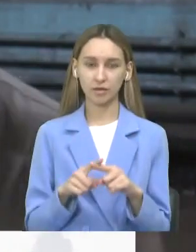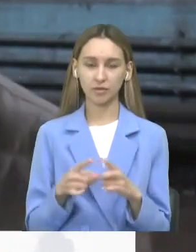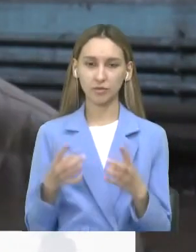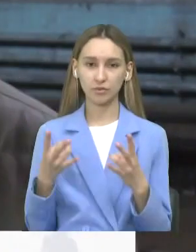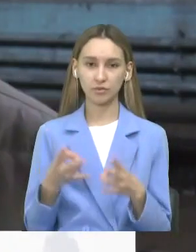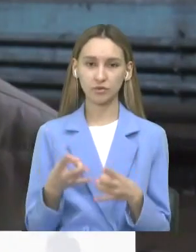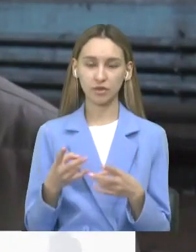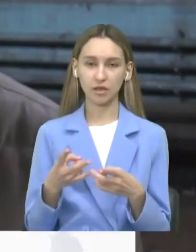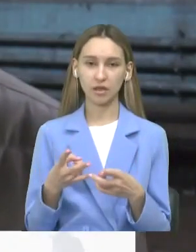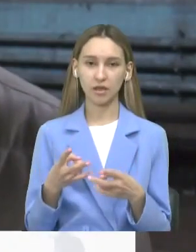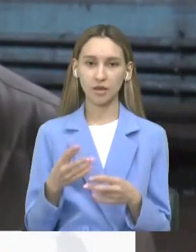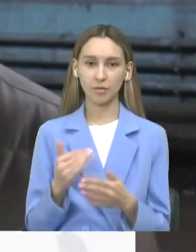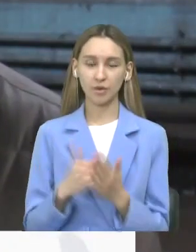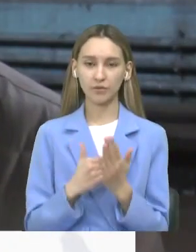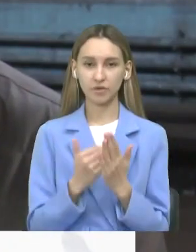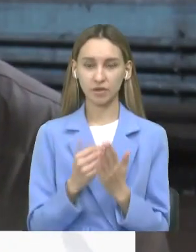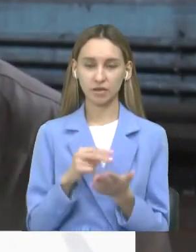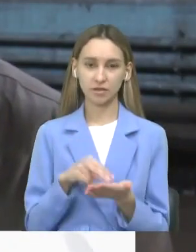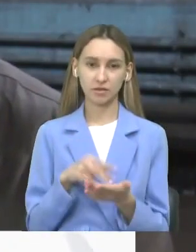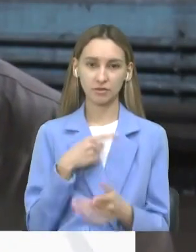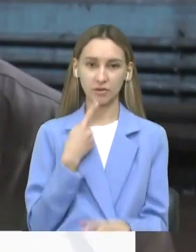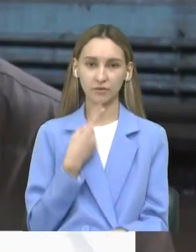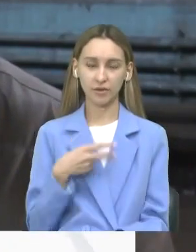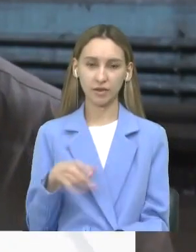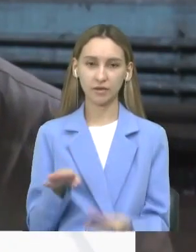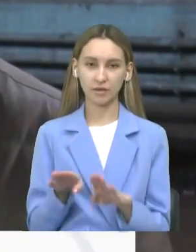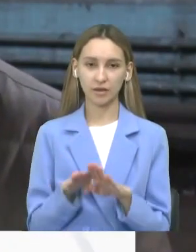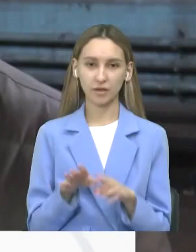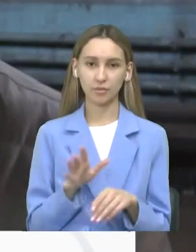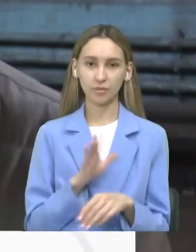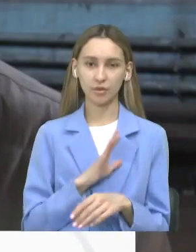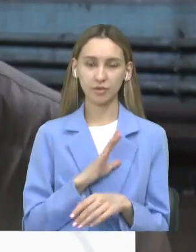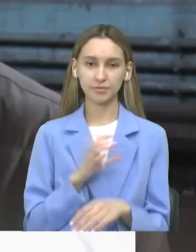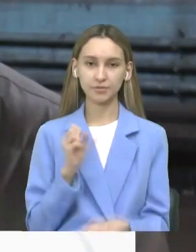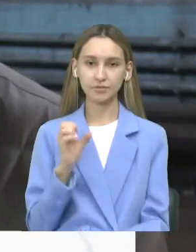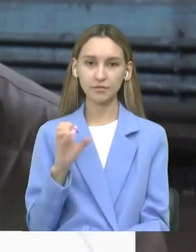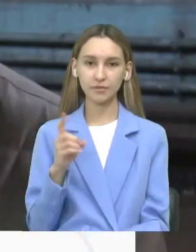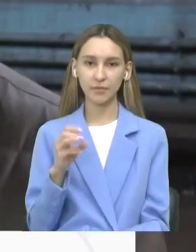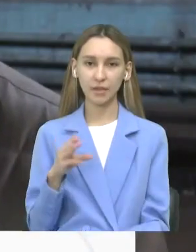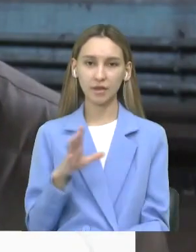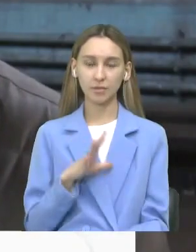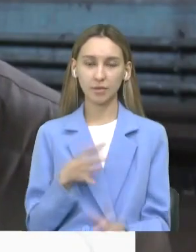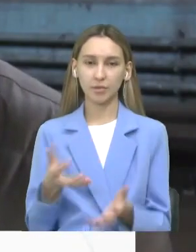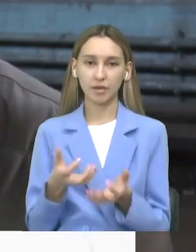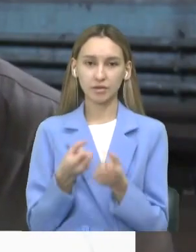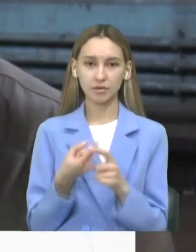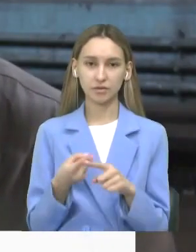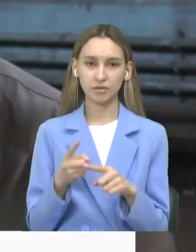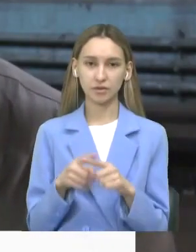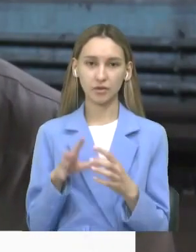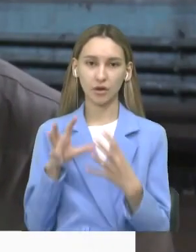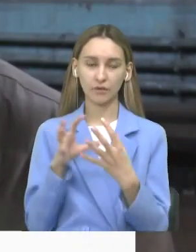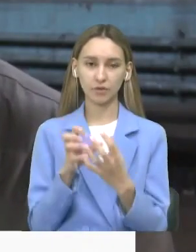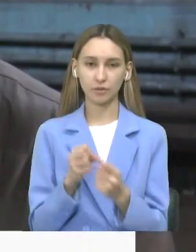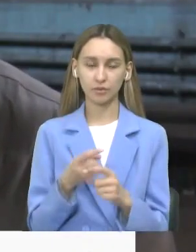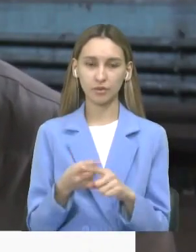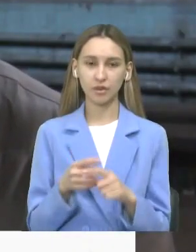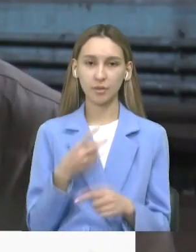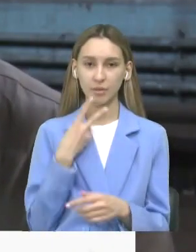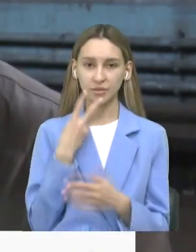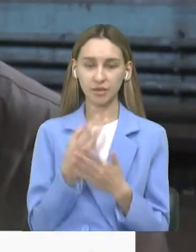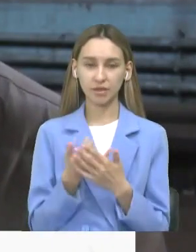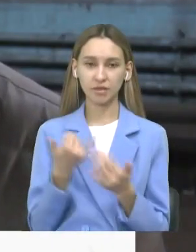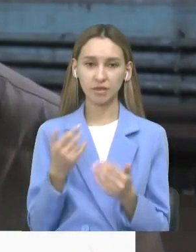Бұл мәселе өткен жылдың соңында да айтылды. Шешу жолдары талқыланды. Бірақ толық қарастырылуы 2023 жылға ауыстырылды. Тарифтің